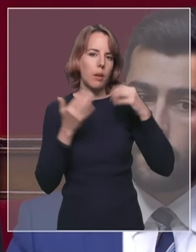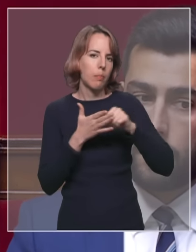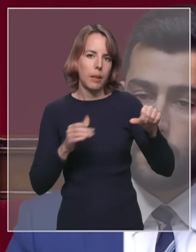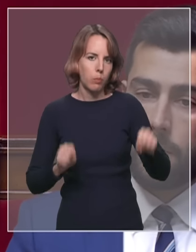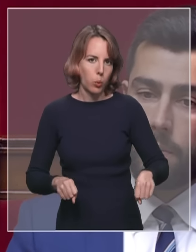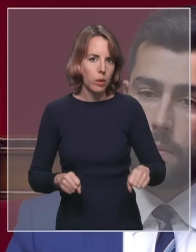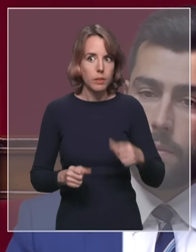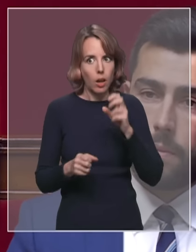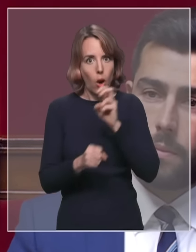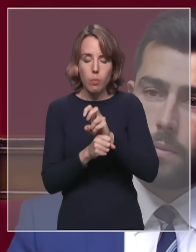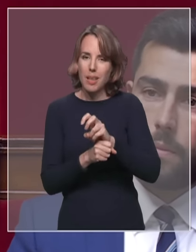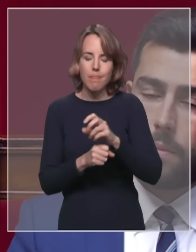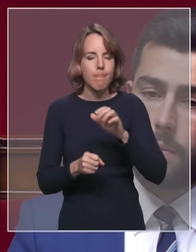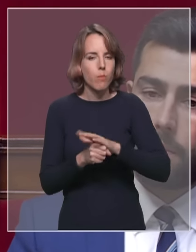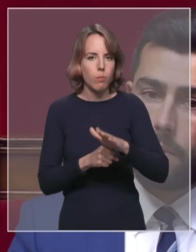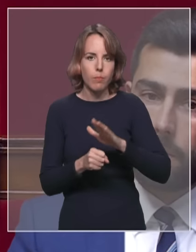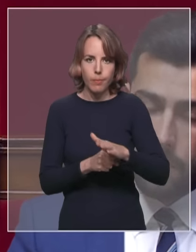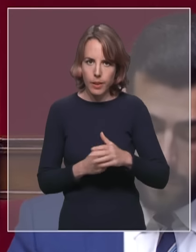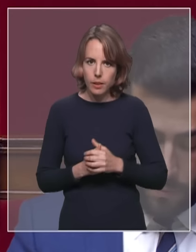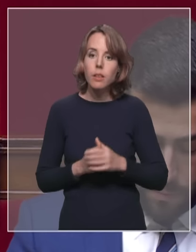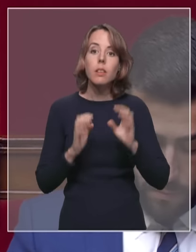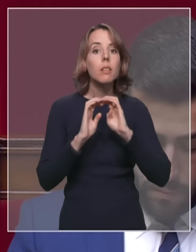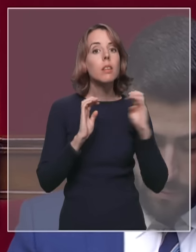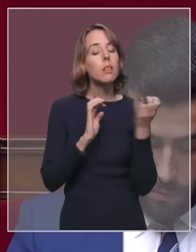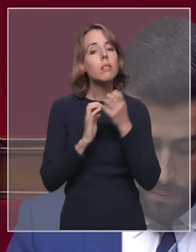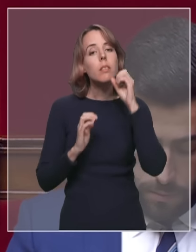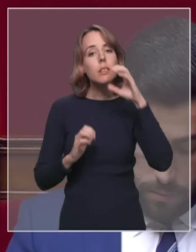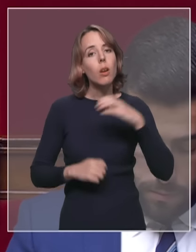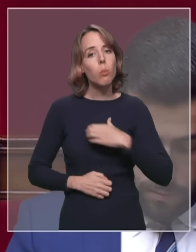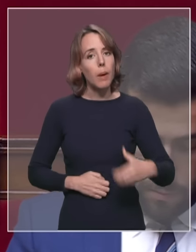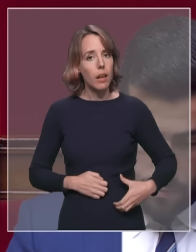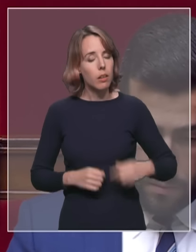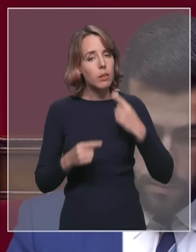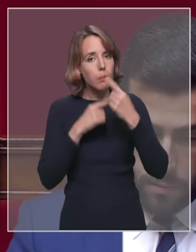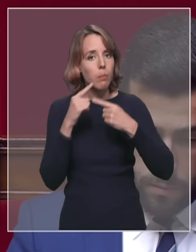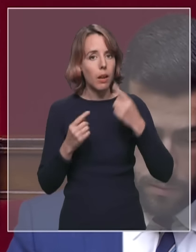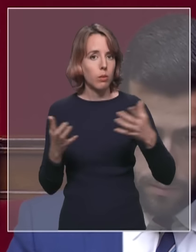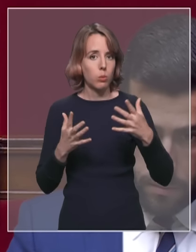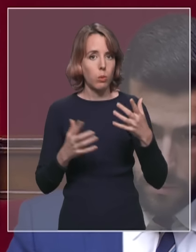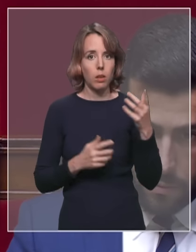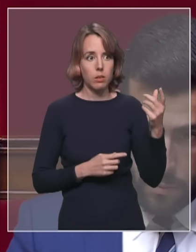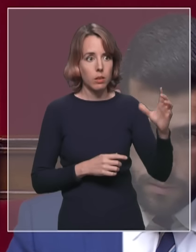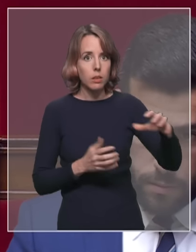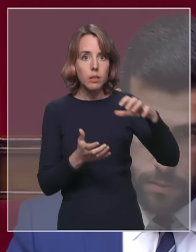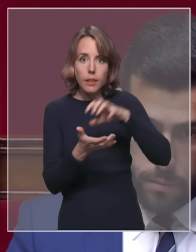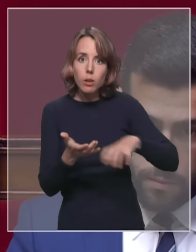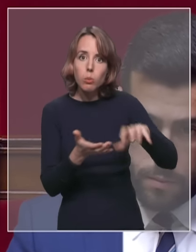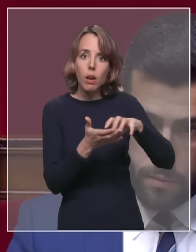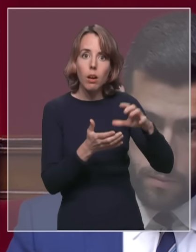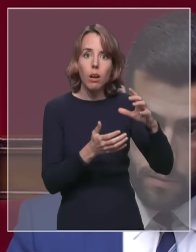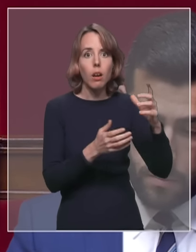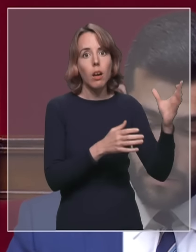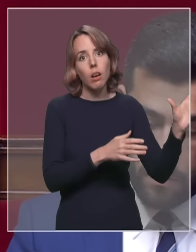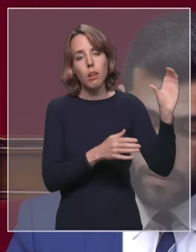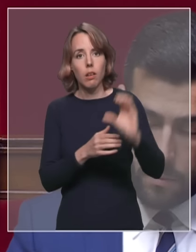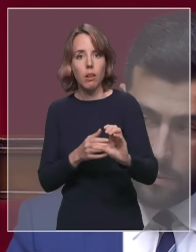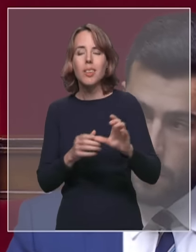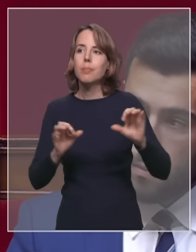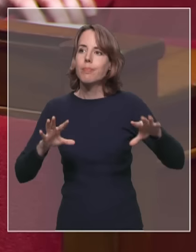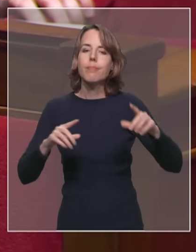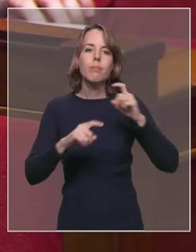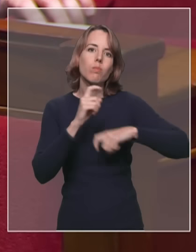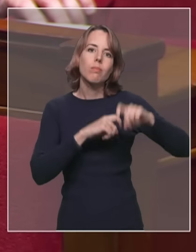salon des maires, il a été discrètement évoqué par votre gouvernement la création d'une contribution territoriale universelle, en somme le retour de la taxe